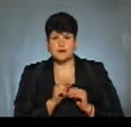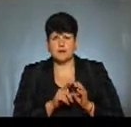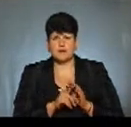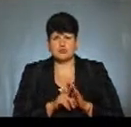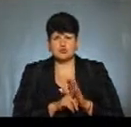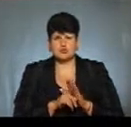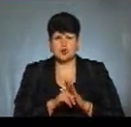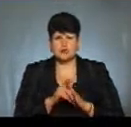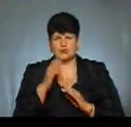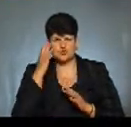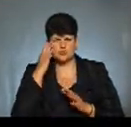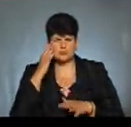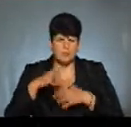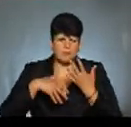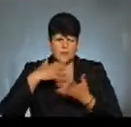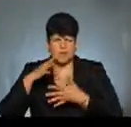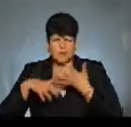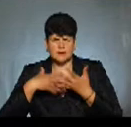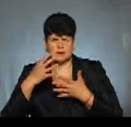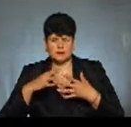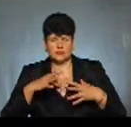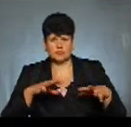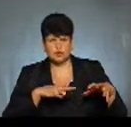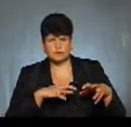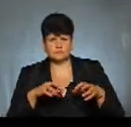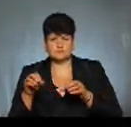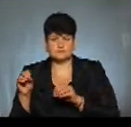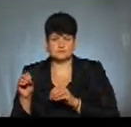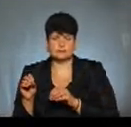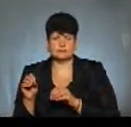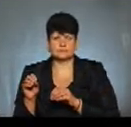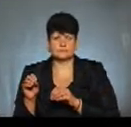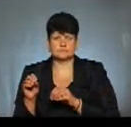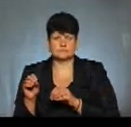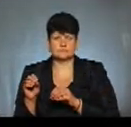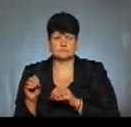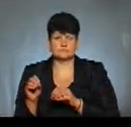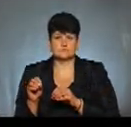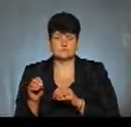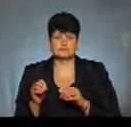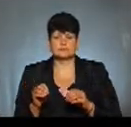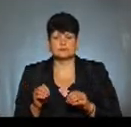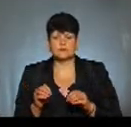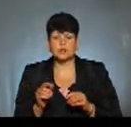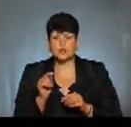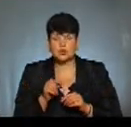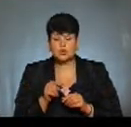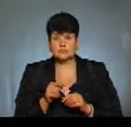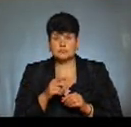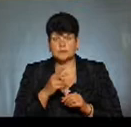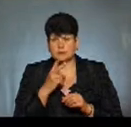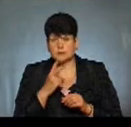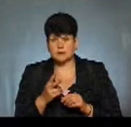тако перевертати, і все позмилювало. Ну що ж, текли вон де, ті